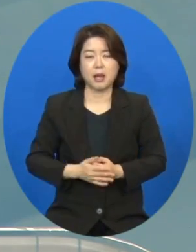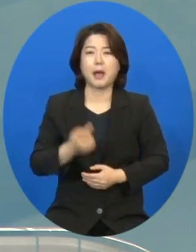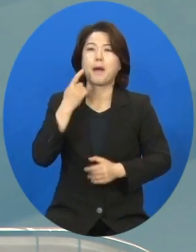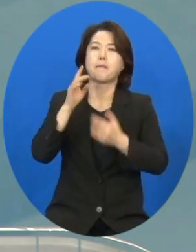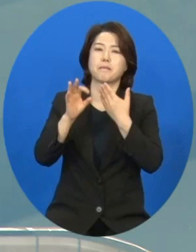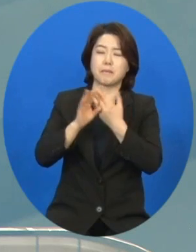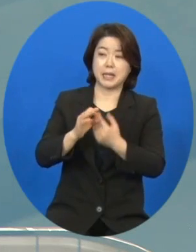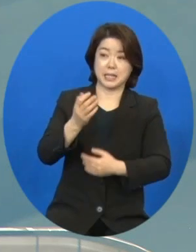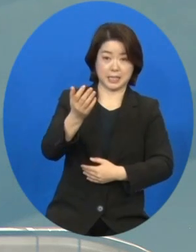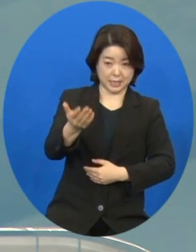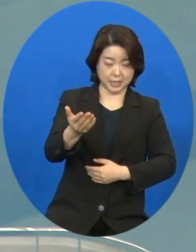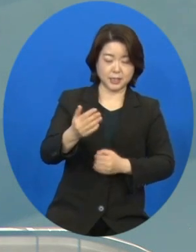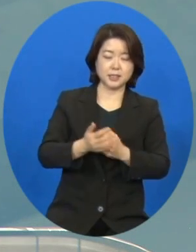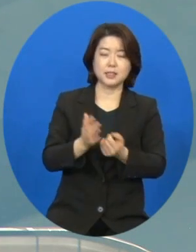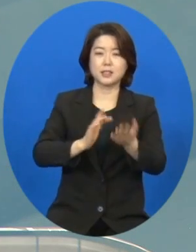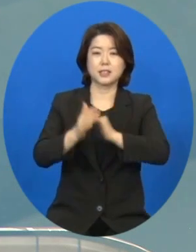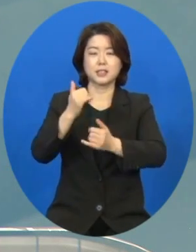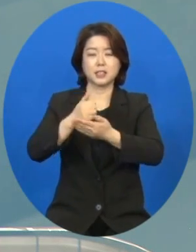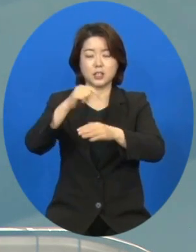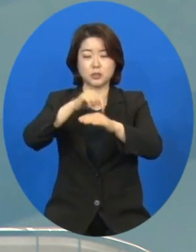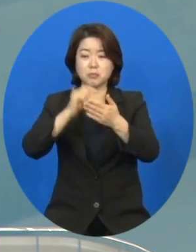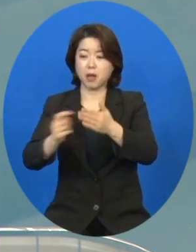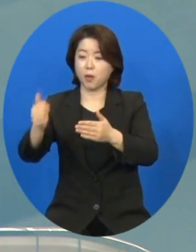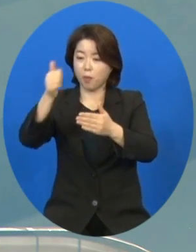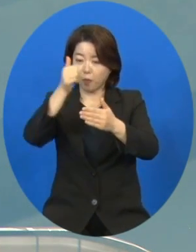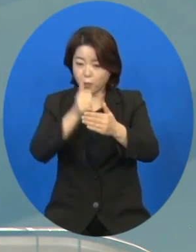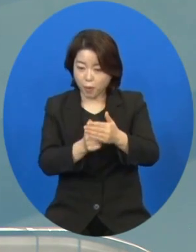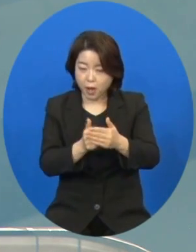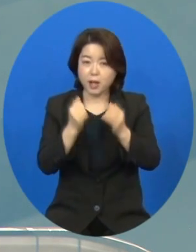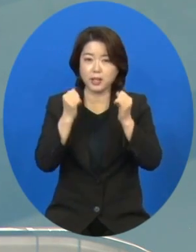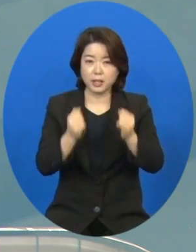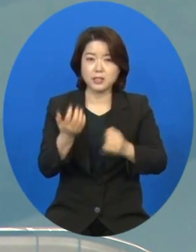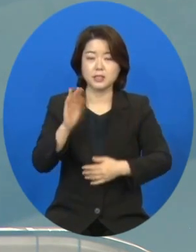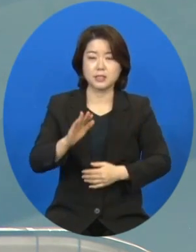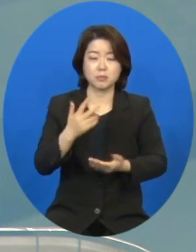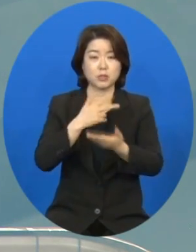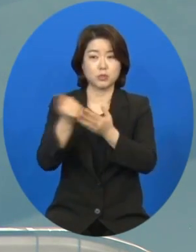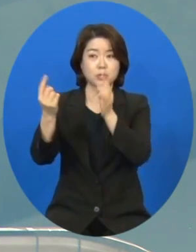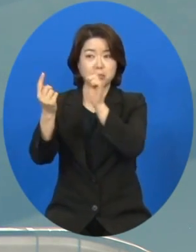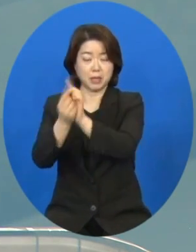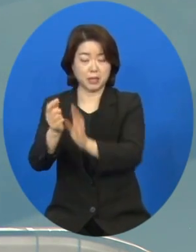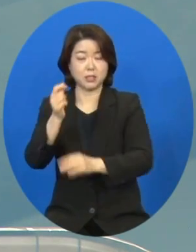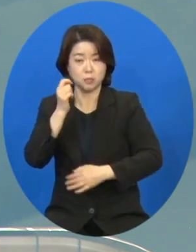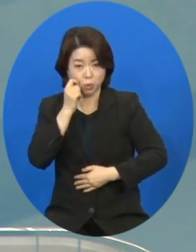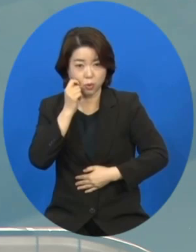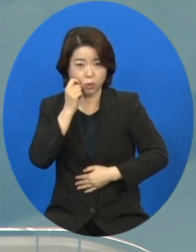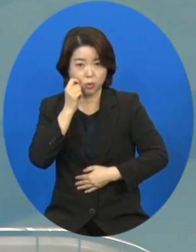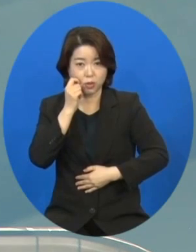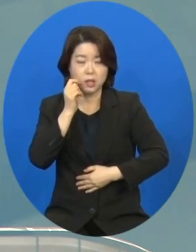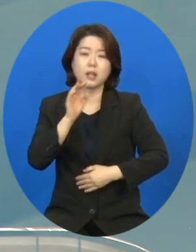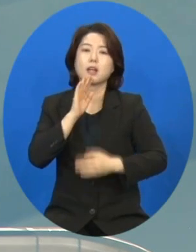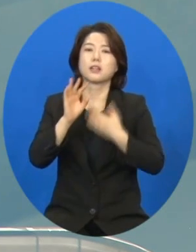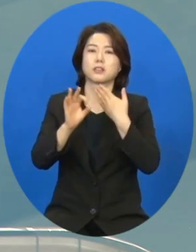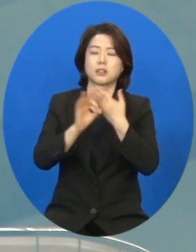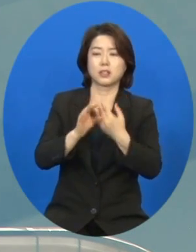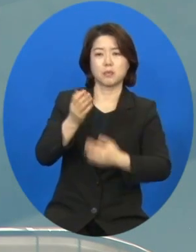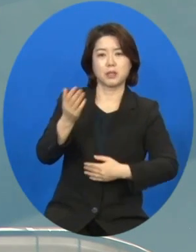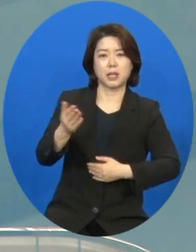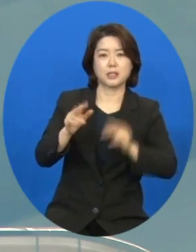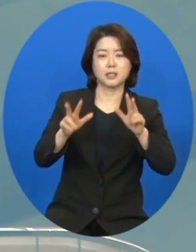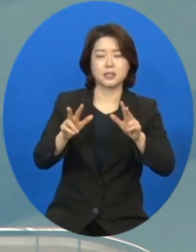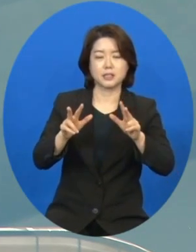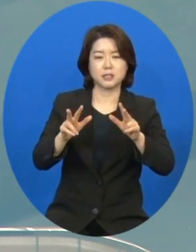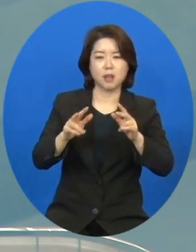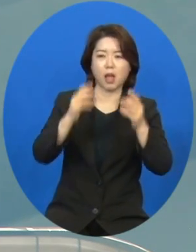만약에 당신이 예수님의 마음에 와 계신데도 주님을 만나지 못하고 있다면 당신이 지금 무엇에